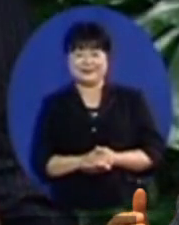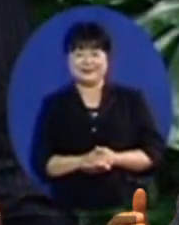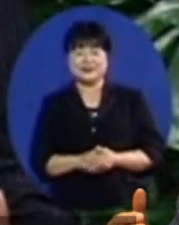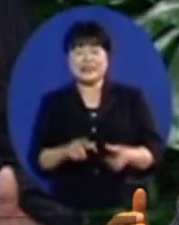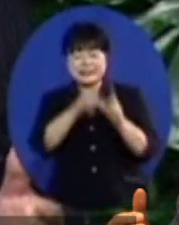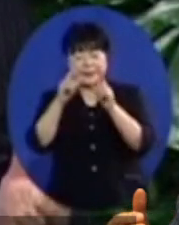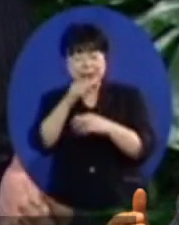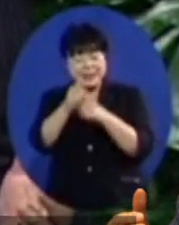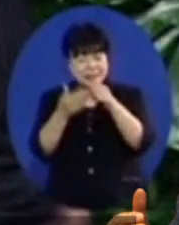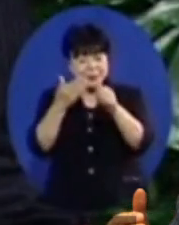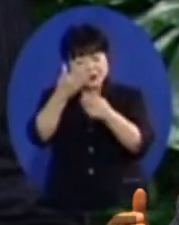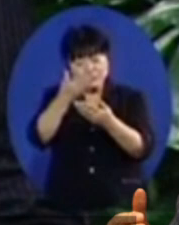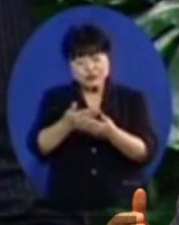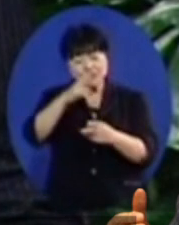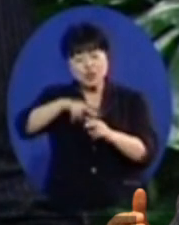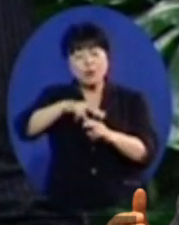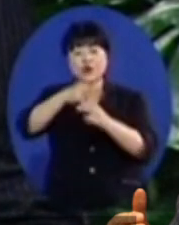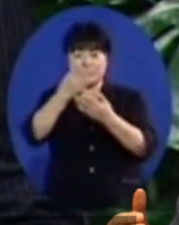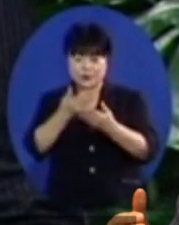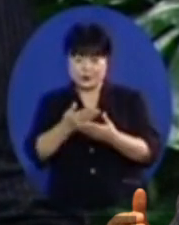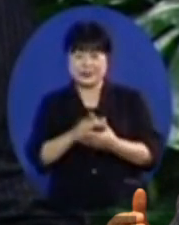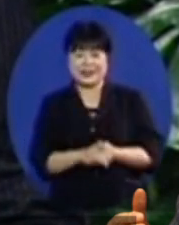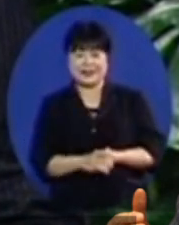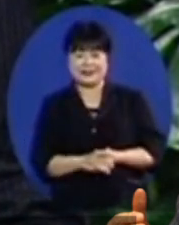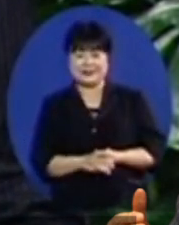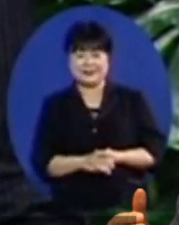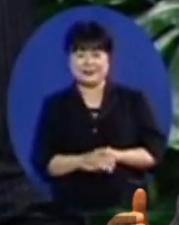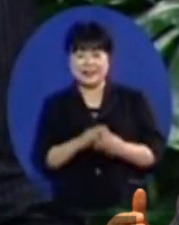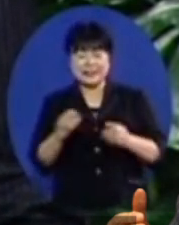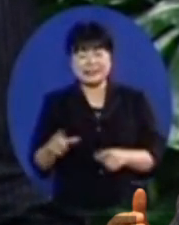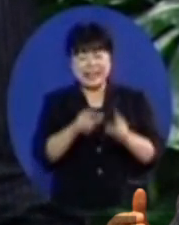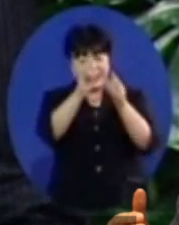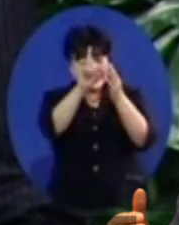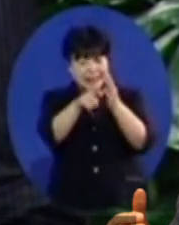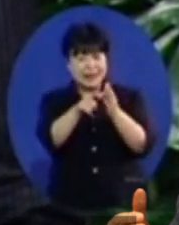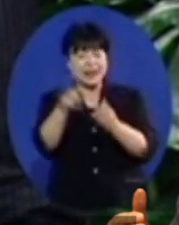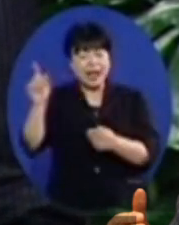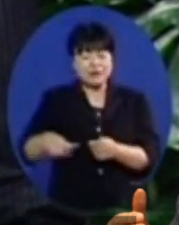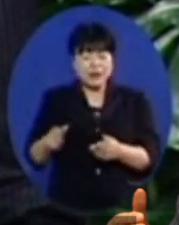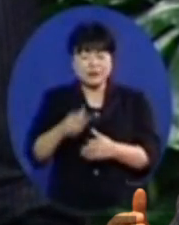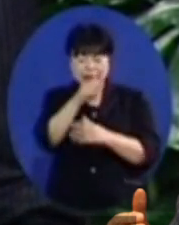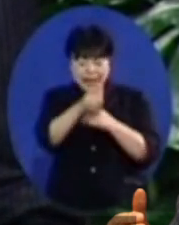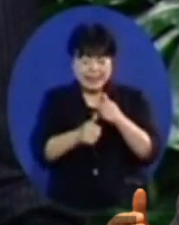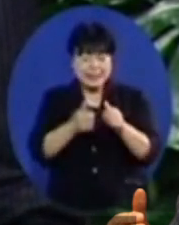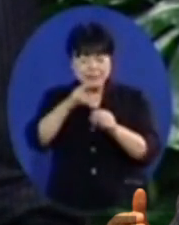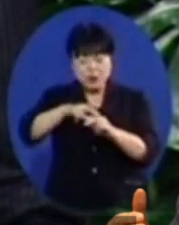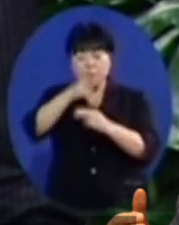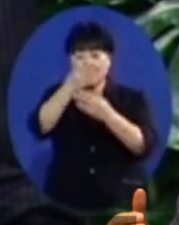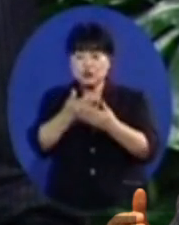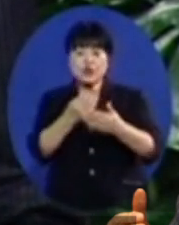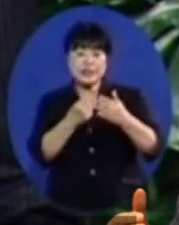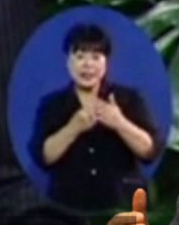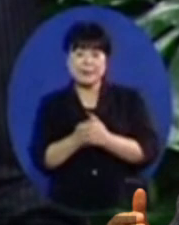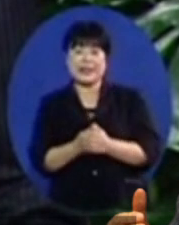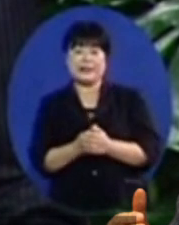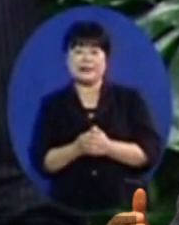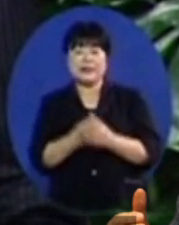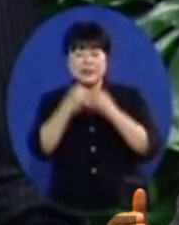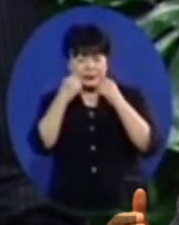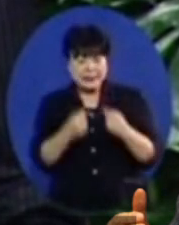삶은 하나님이 주신 선물입니다. 우리가 이 땅에 사는 하루하루가 하나님이 주신 선물이기 때문에 이